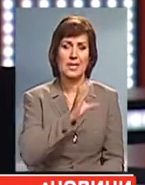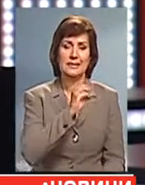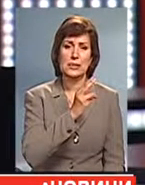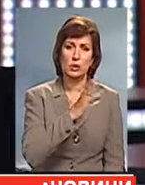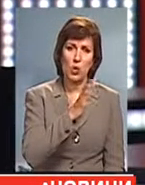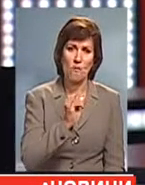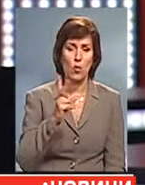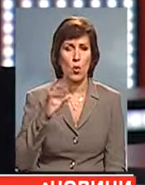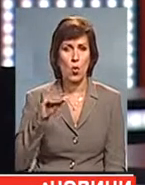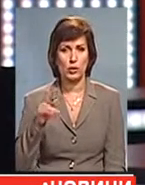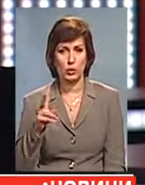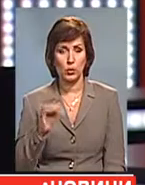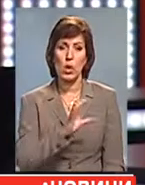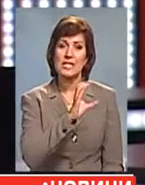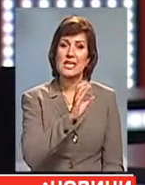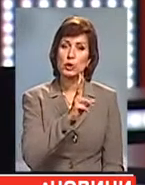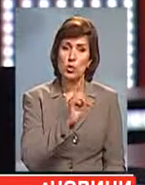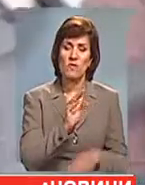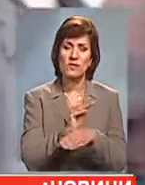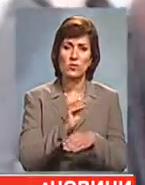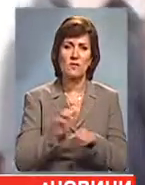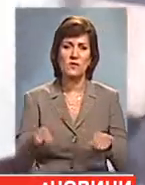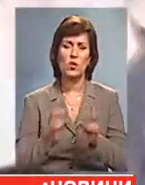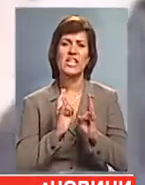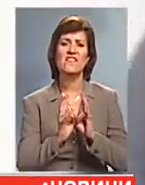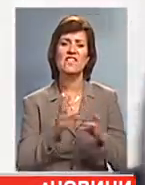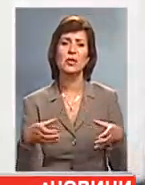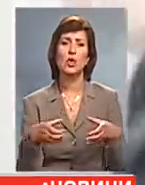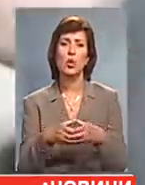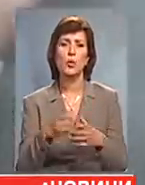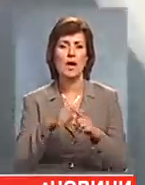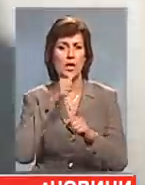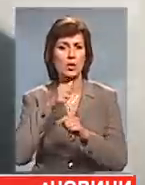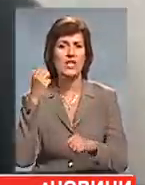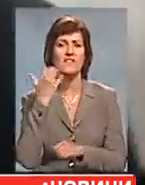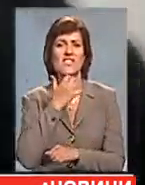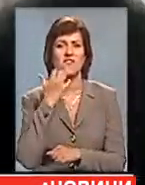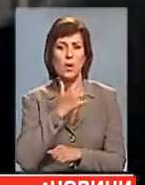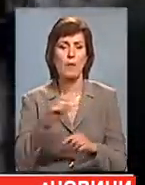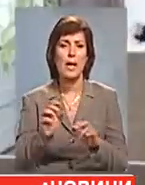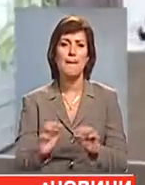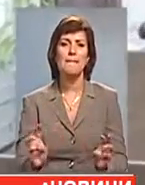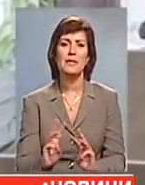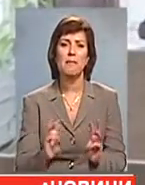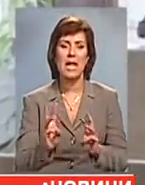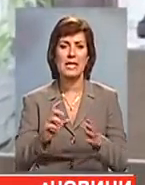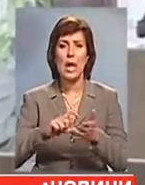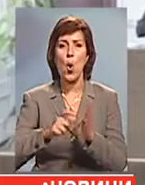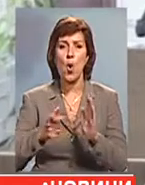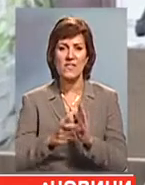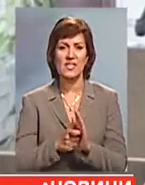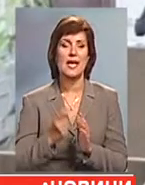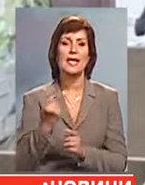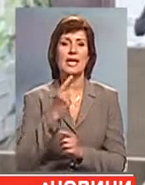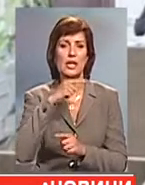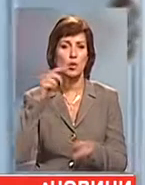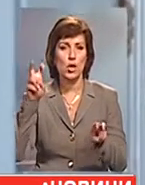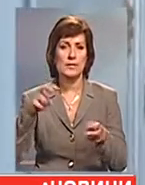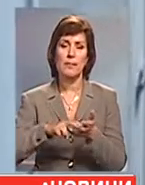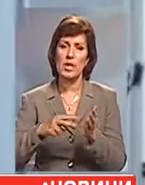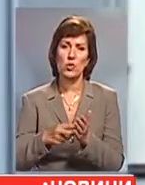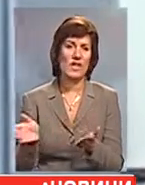Олександрові Кольченко. Сенцова звинувачують у створенні диверсійної групи, яка торік у Сімферополі підпалила офіс «Єдиної Росії» та планувала